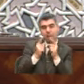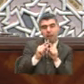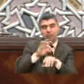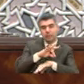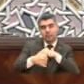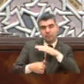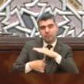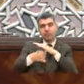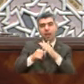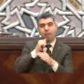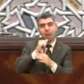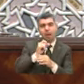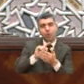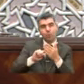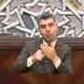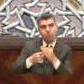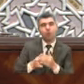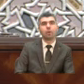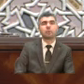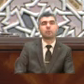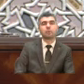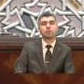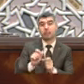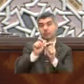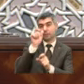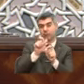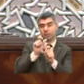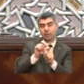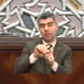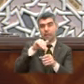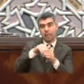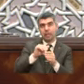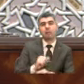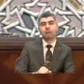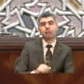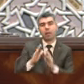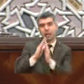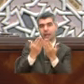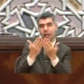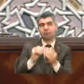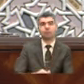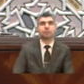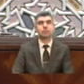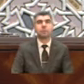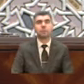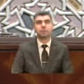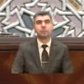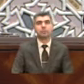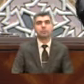والماء الصالح للشرب للسيدات والسادة النواب المحترمين على المجموعة النيابية للتقدم والاشتراكية. تفضلوا سيد